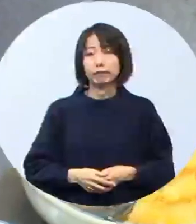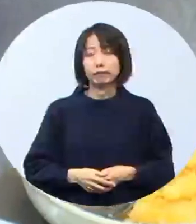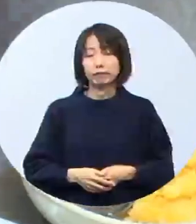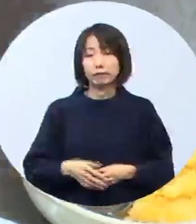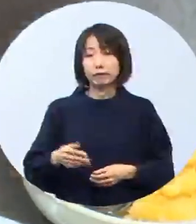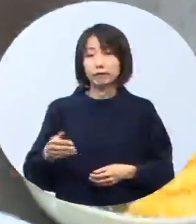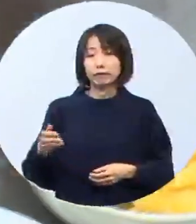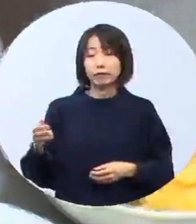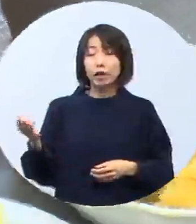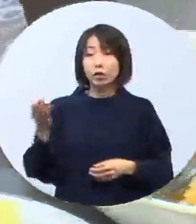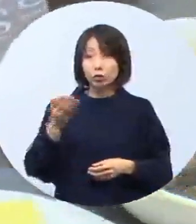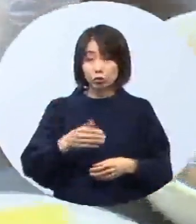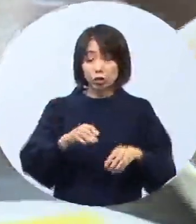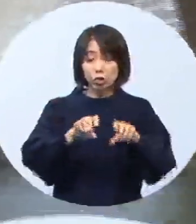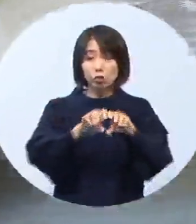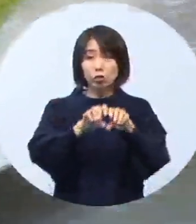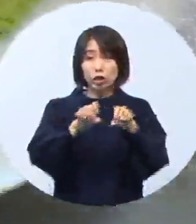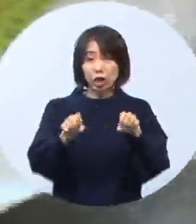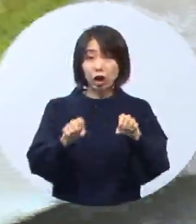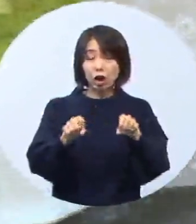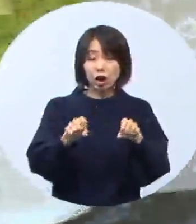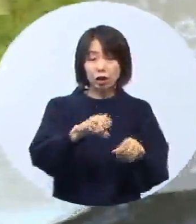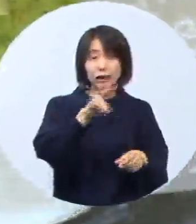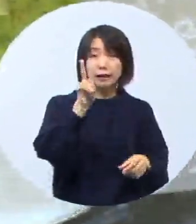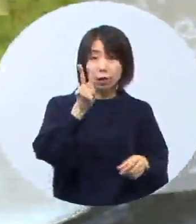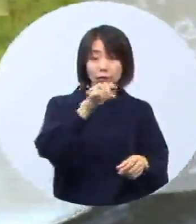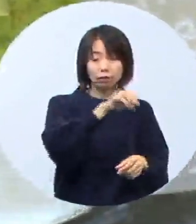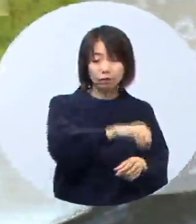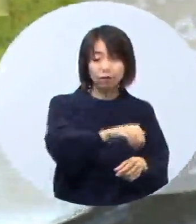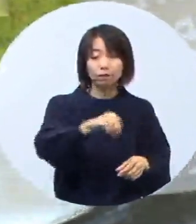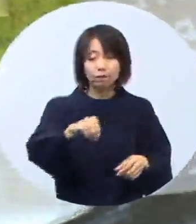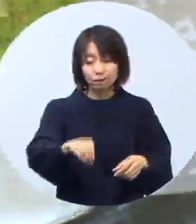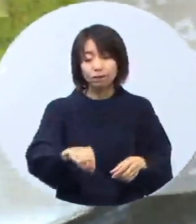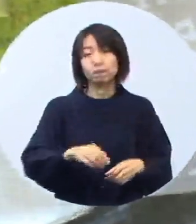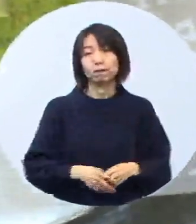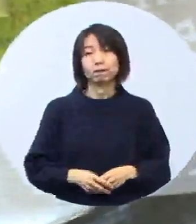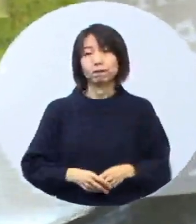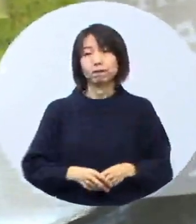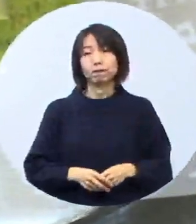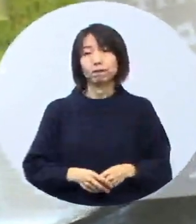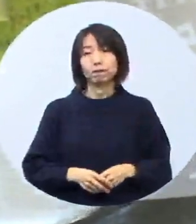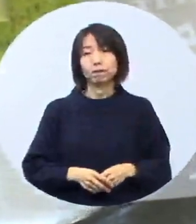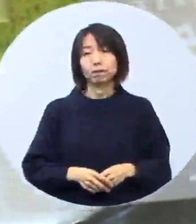続いてウインナーを2本乗せていきます。よいしょ。